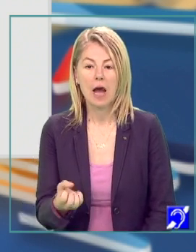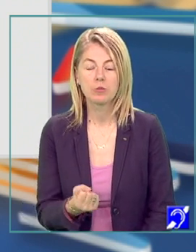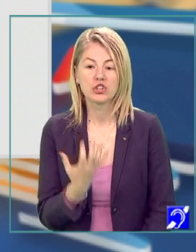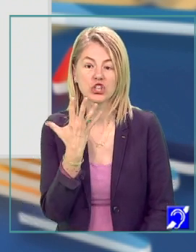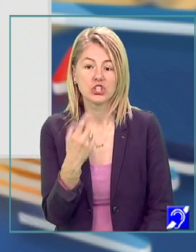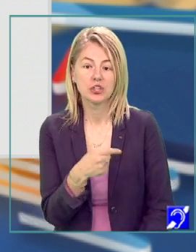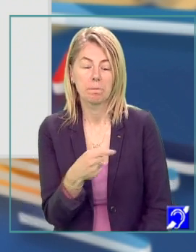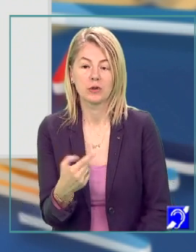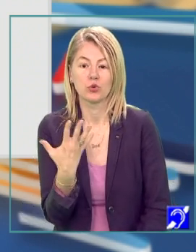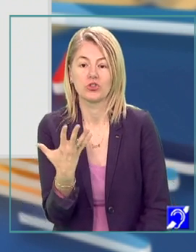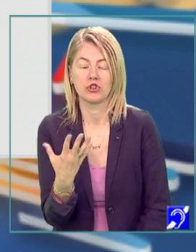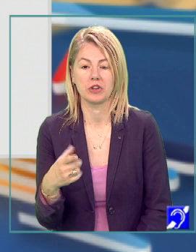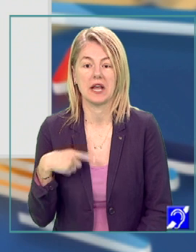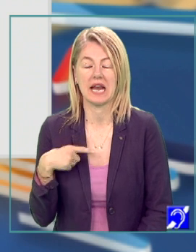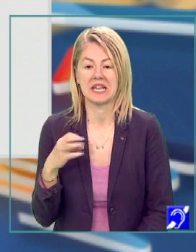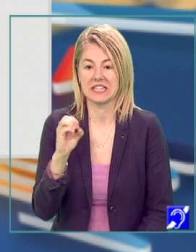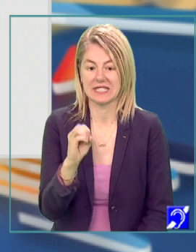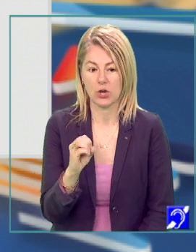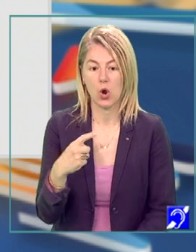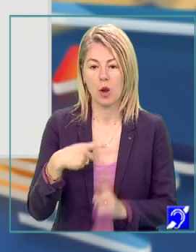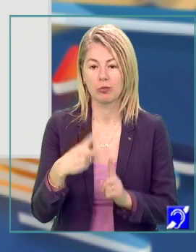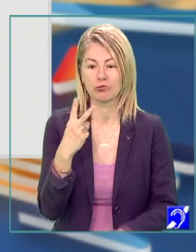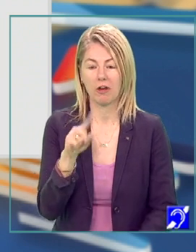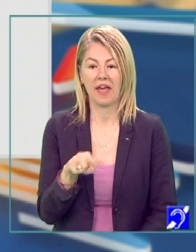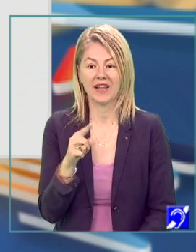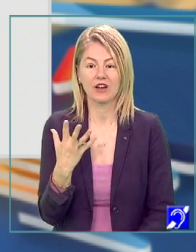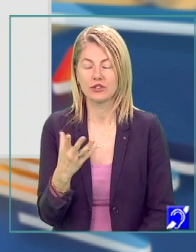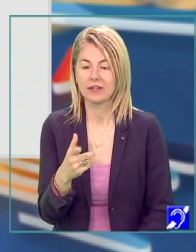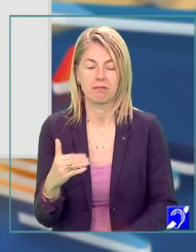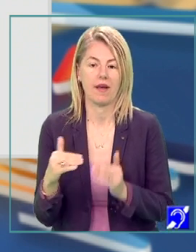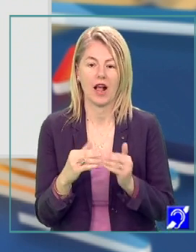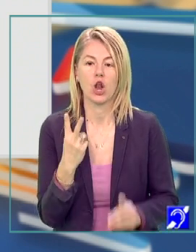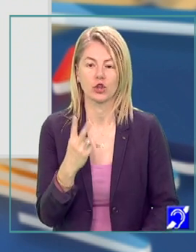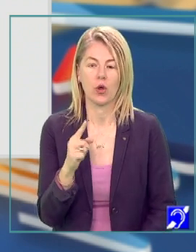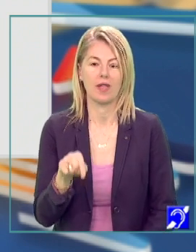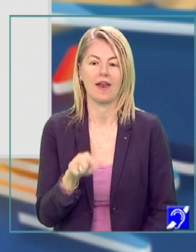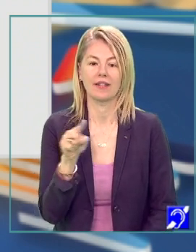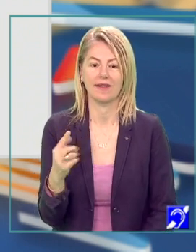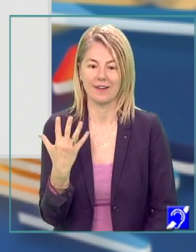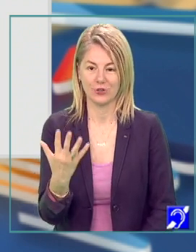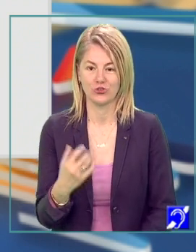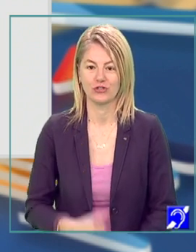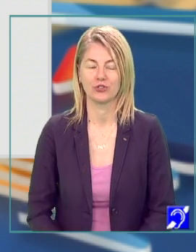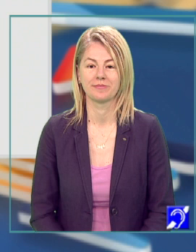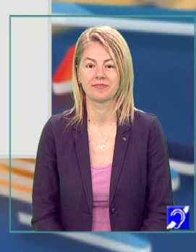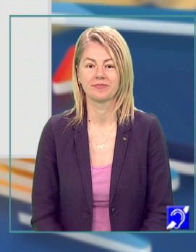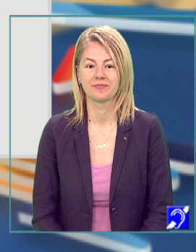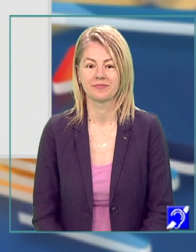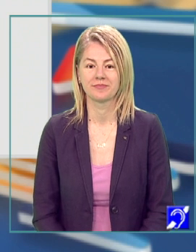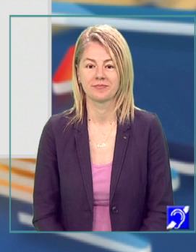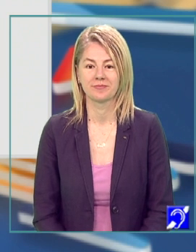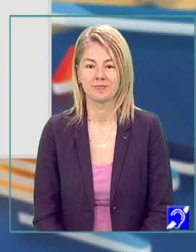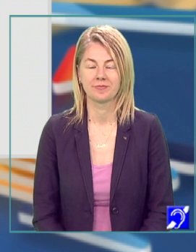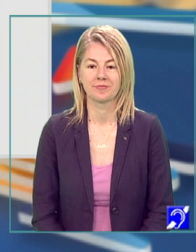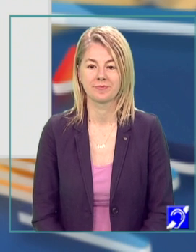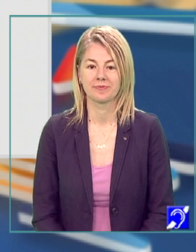obținut 5 minus 5 plus 2 radical din 5, care evident este egal cu 2 radical din